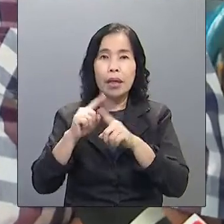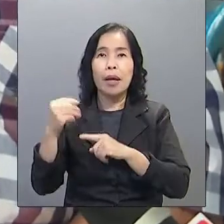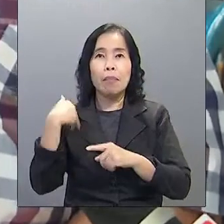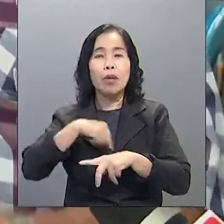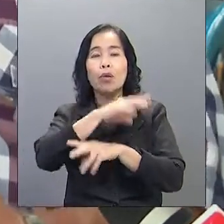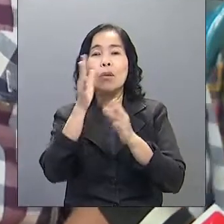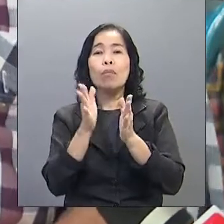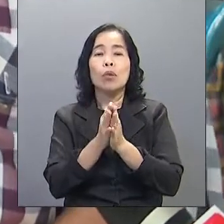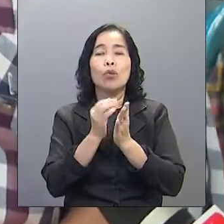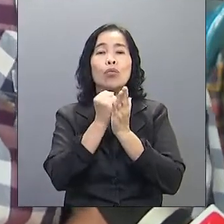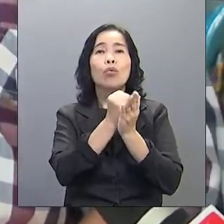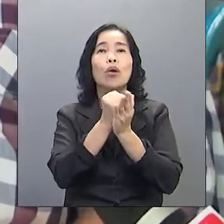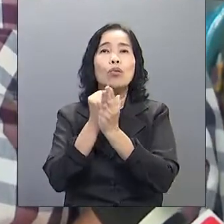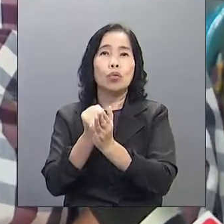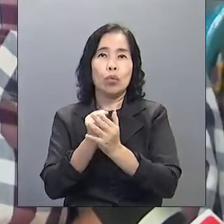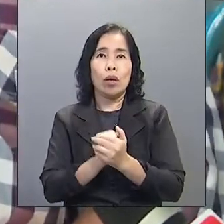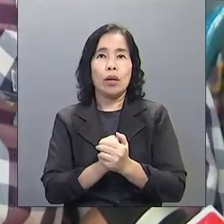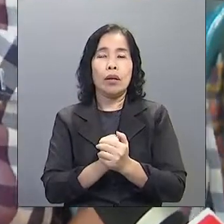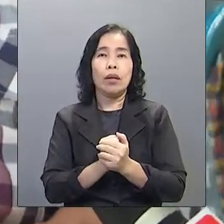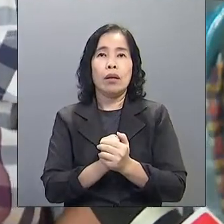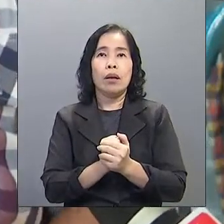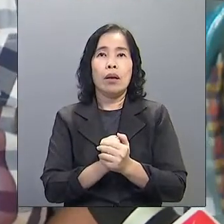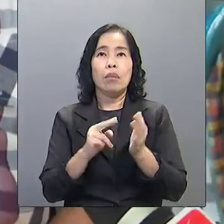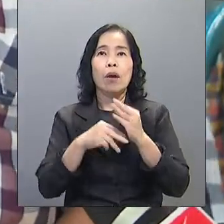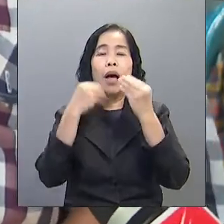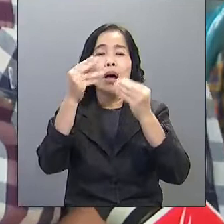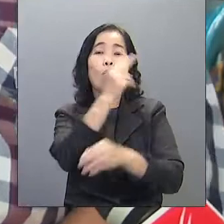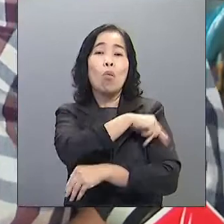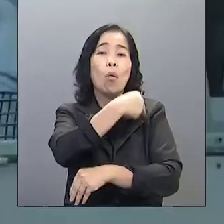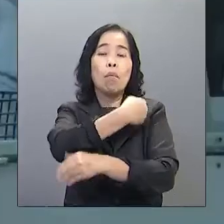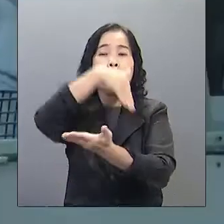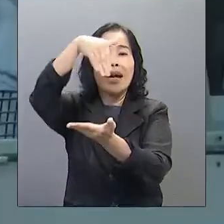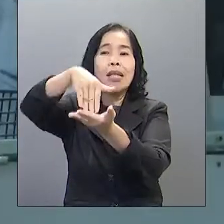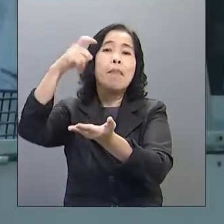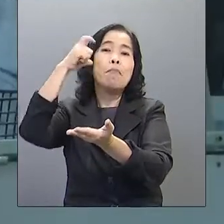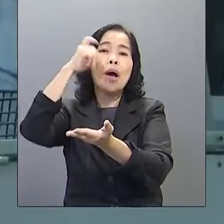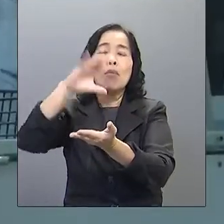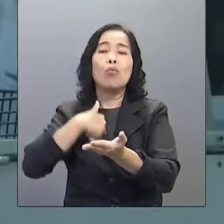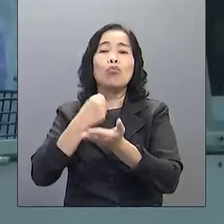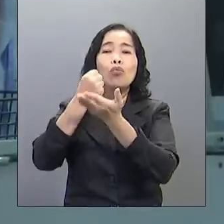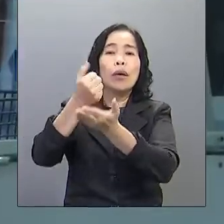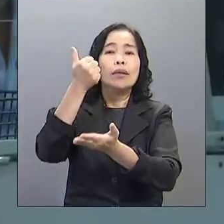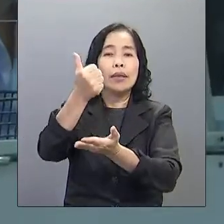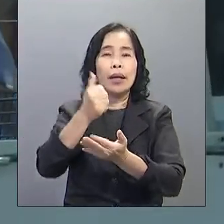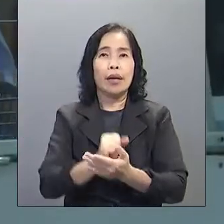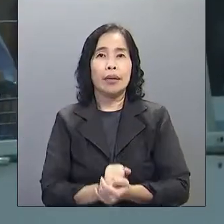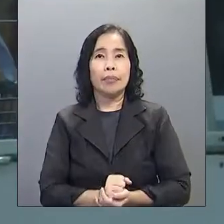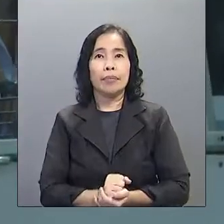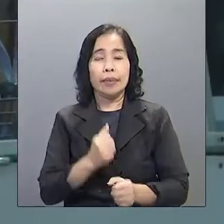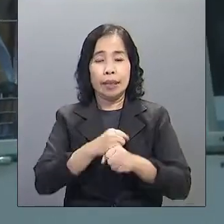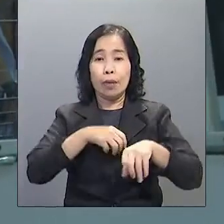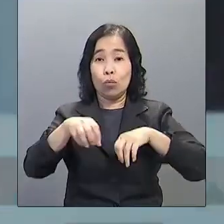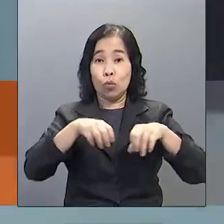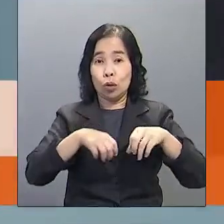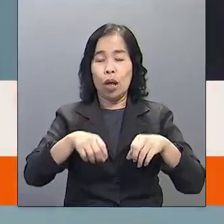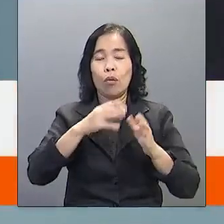เป็นการช่วยแบ่งเบาภาระให้กับโรงพยาบาลศูนย์เพราะว่าใน หลังดำเนินการมาอย่